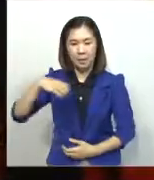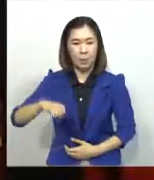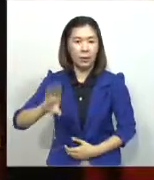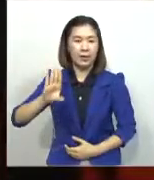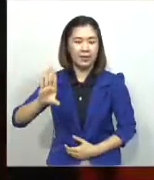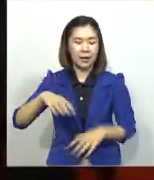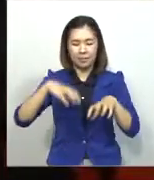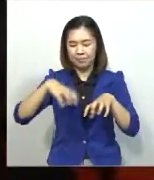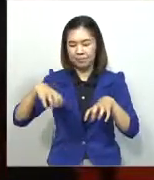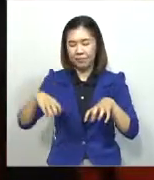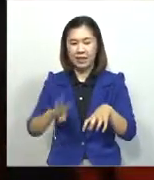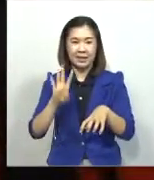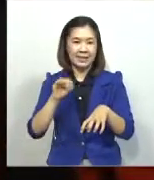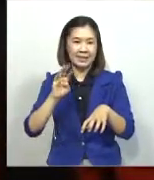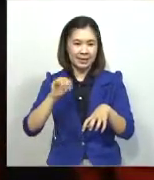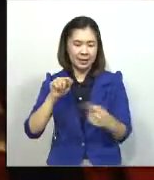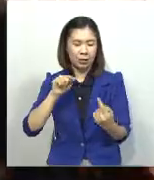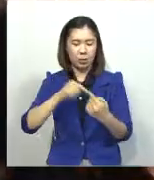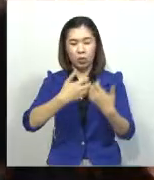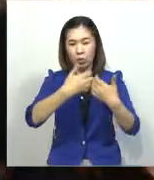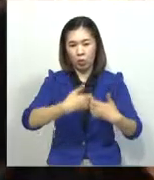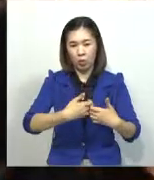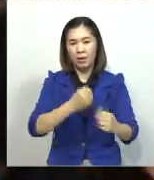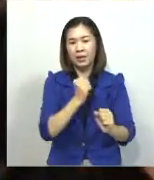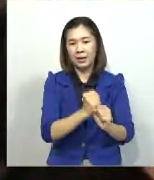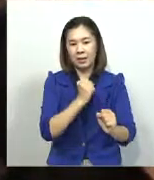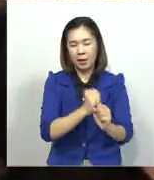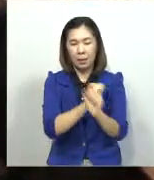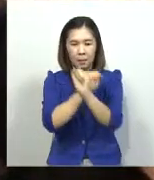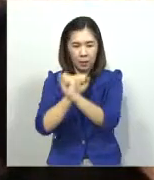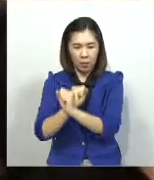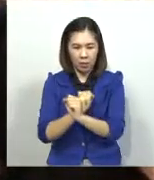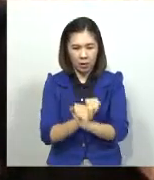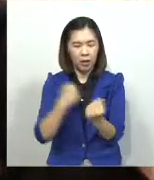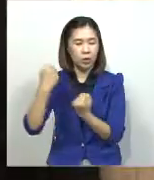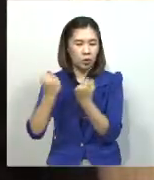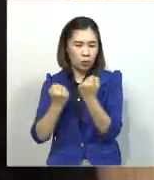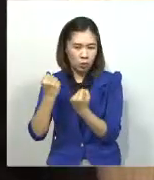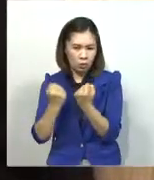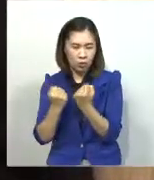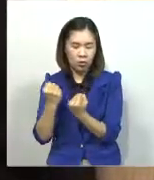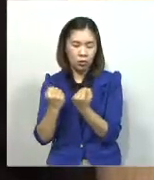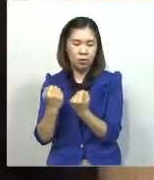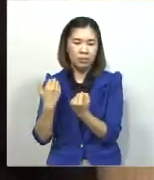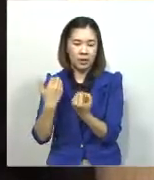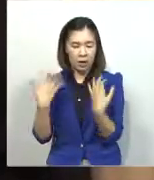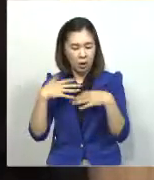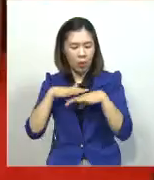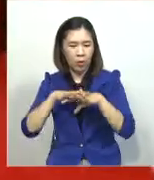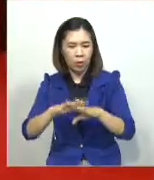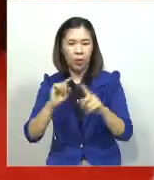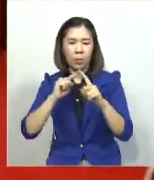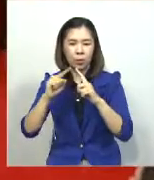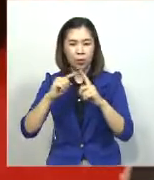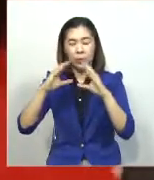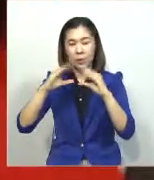ทจากหลากหลายสาขาอาทิอุตสาหกรรมการผลิตการป้องกันประเทศยานยนต์และส่วนประกอบจะเข้าร่วมสัมมนาท